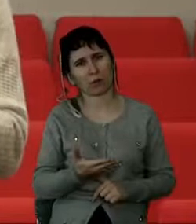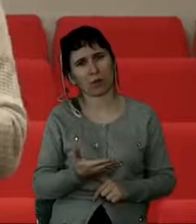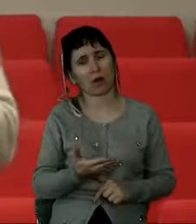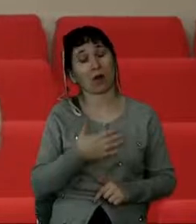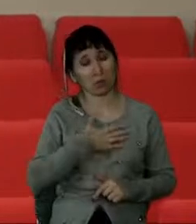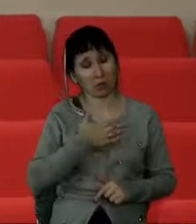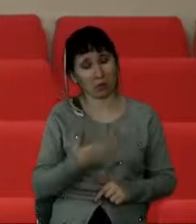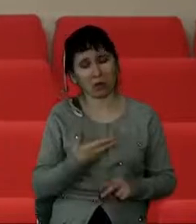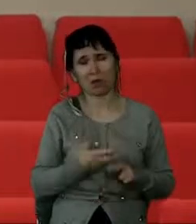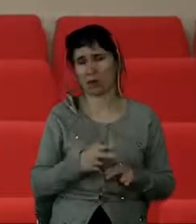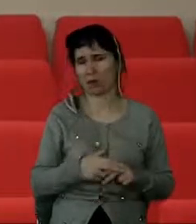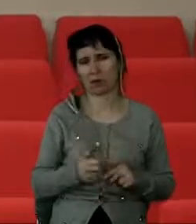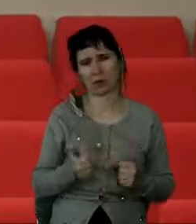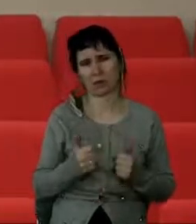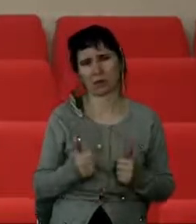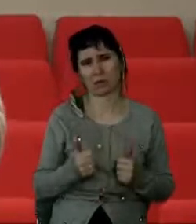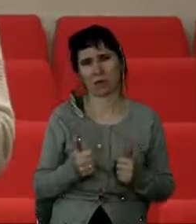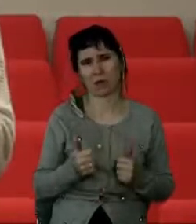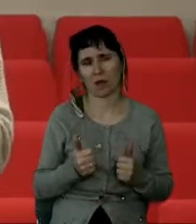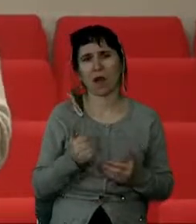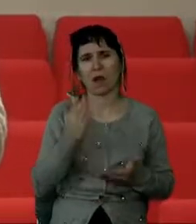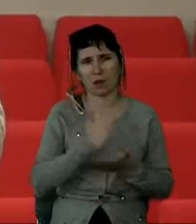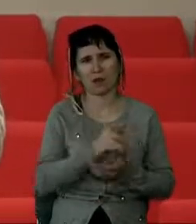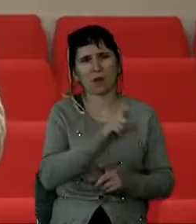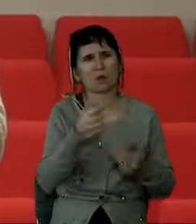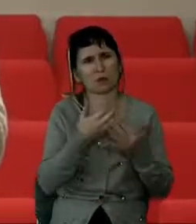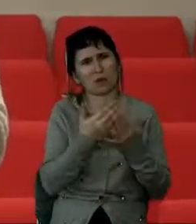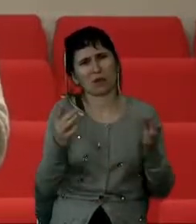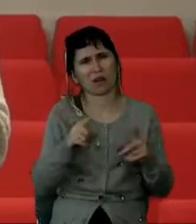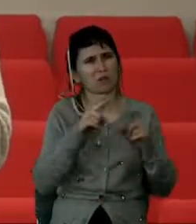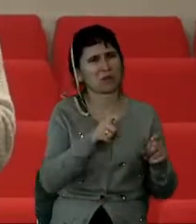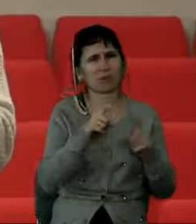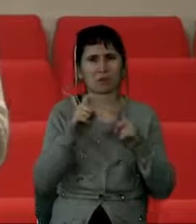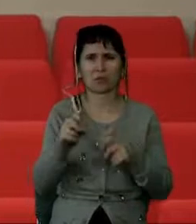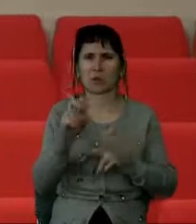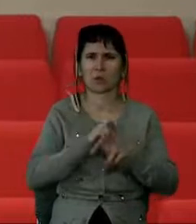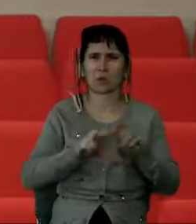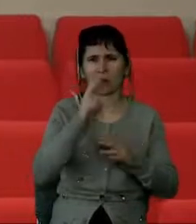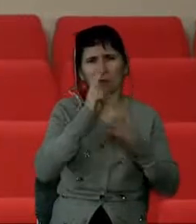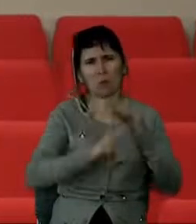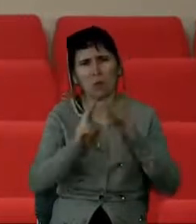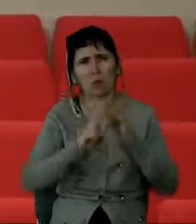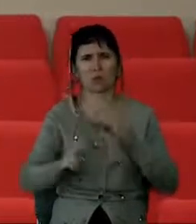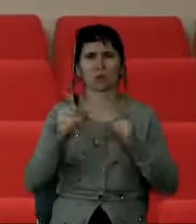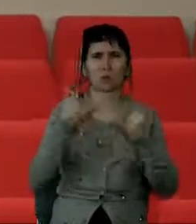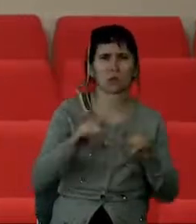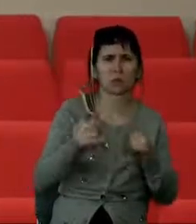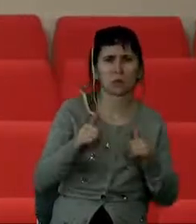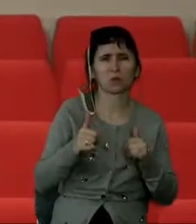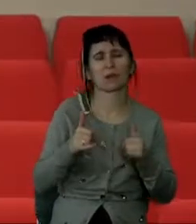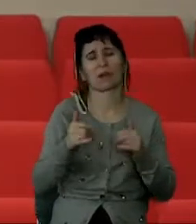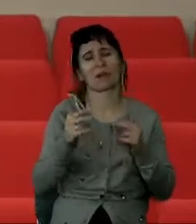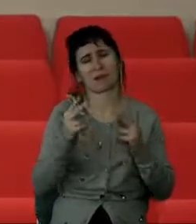бігають і шукають різноманітних чудес. Але насправді чудеса,